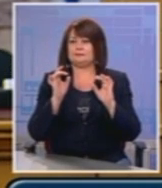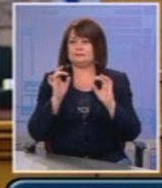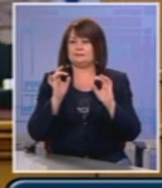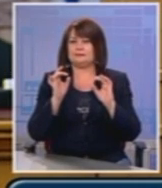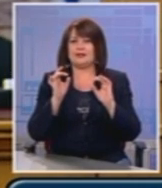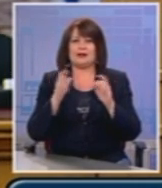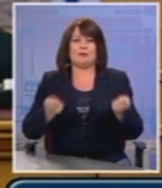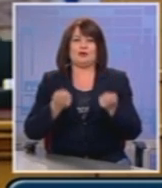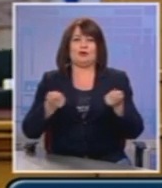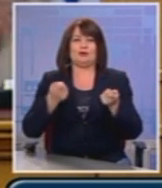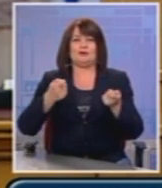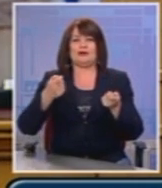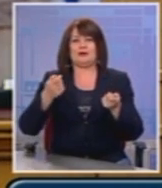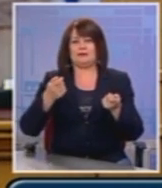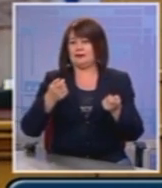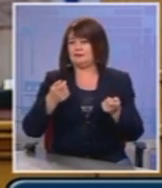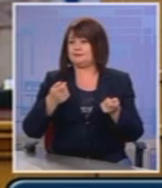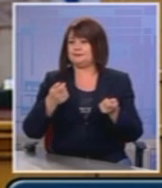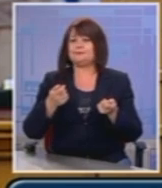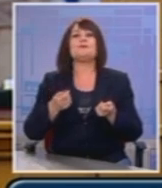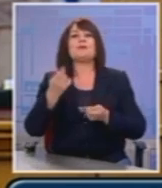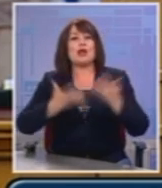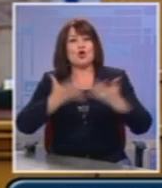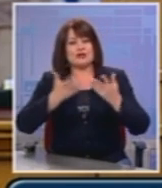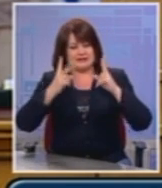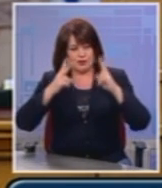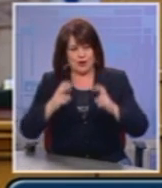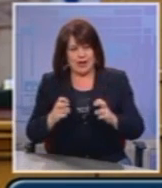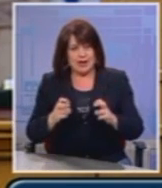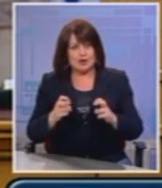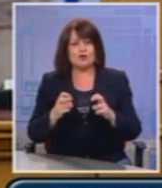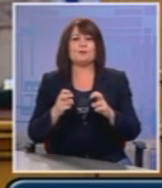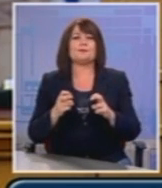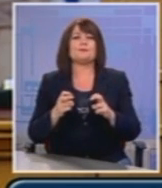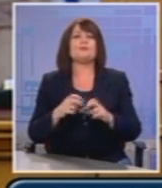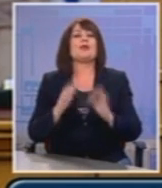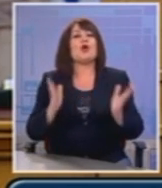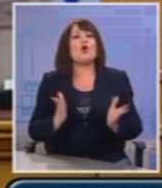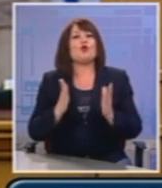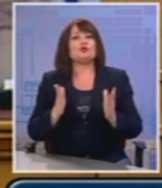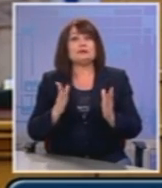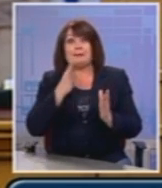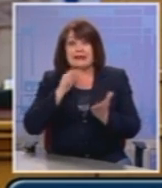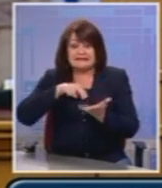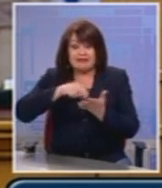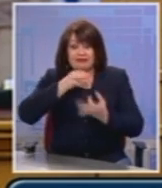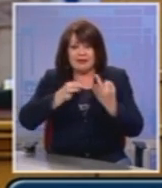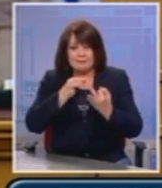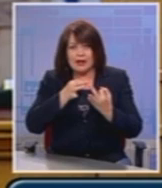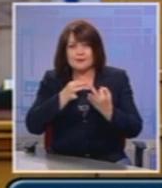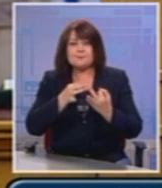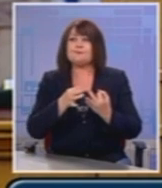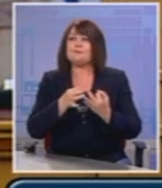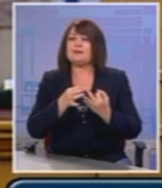χρησιμοποίησε το μέσον αυτό του λογιστικού ελέγχου ως βήμα για